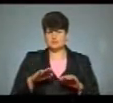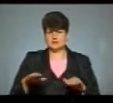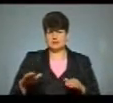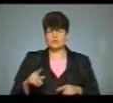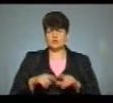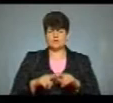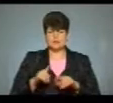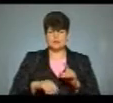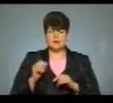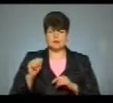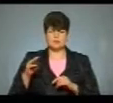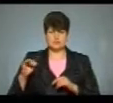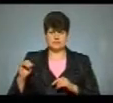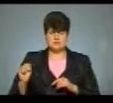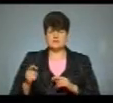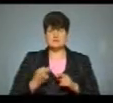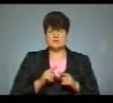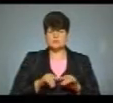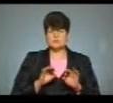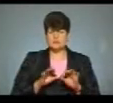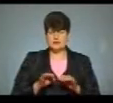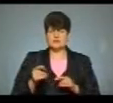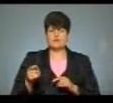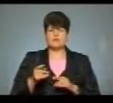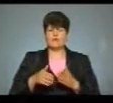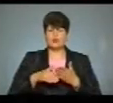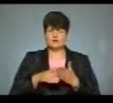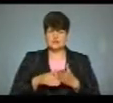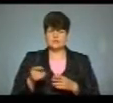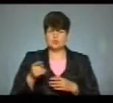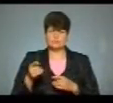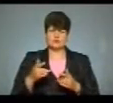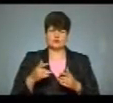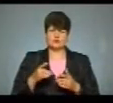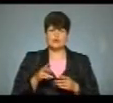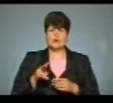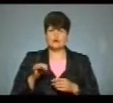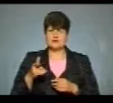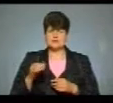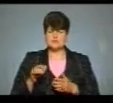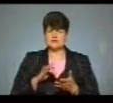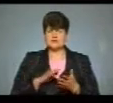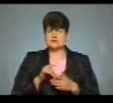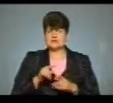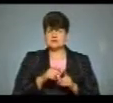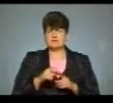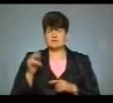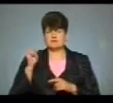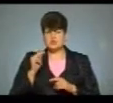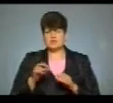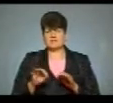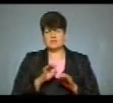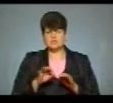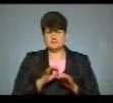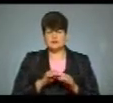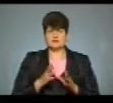Тернопільщини. Про це новинам розповіла волонтерка Тернопільського логістичного центру Христина Фетіца. За її словами, дітей навчали вишивати,